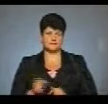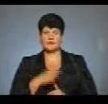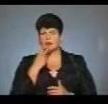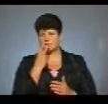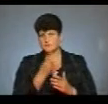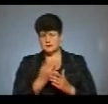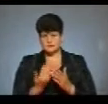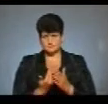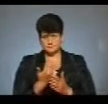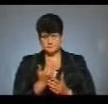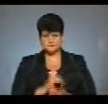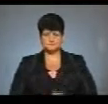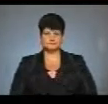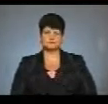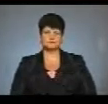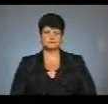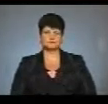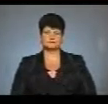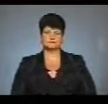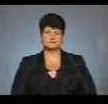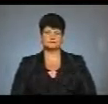Дивіться у випуску.